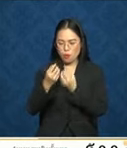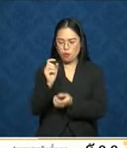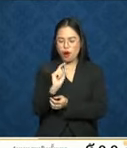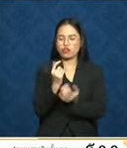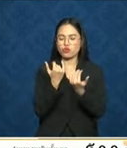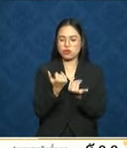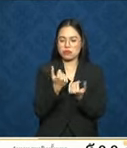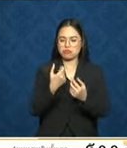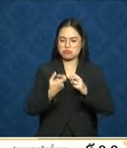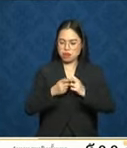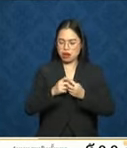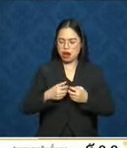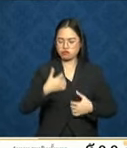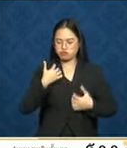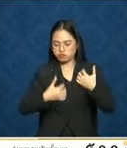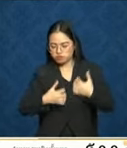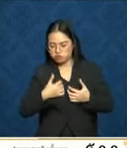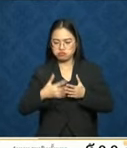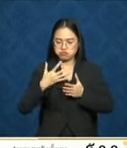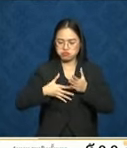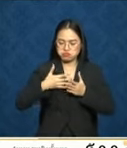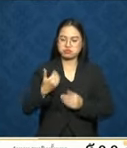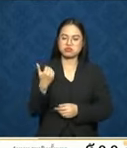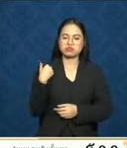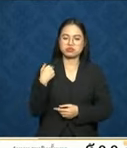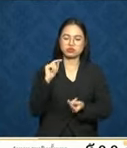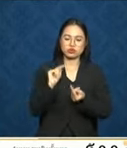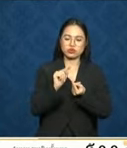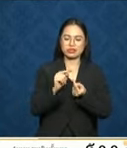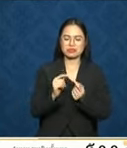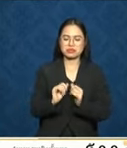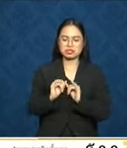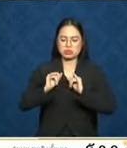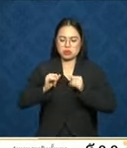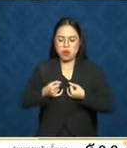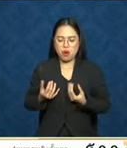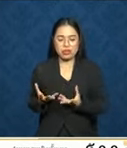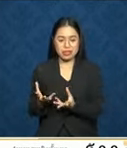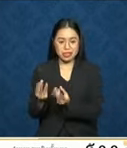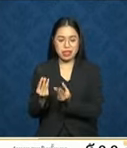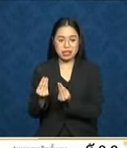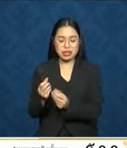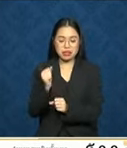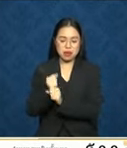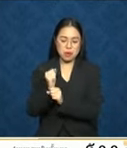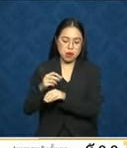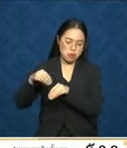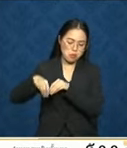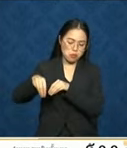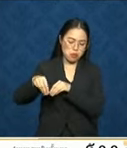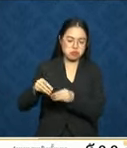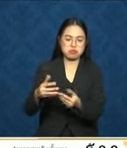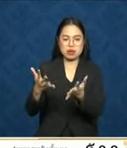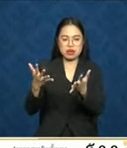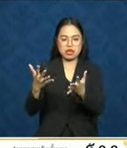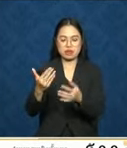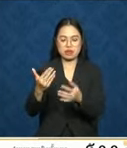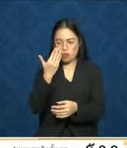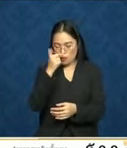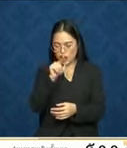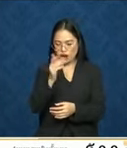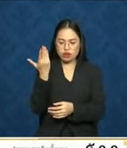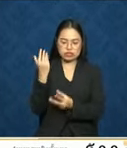ความเดือดร้อนเป็นอย่างมากเนื่องจากไม่มีที่ทำกินเพราะที่ทำกินที่เคยมีอยู่เดิมนั้นคือสป